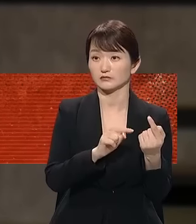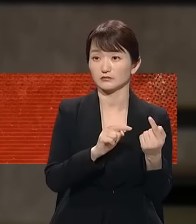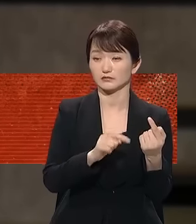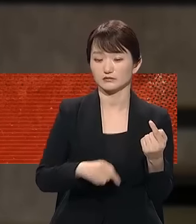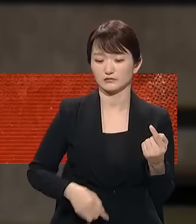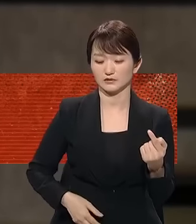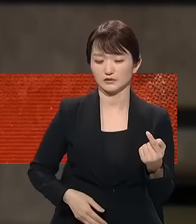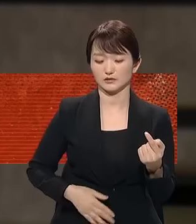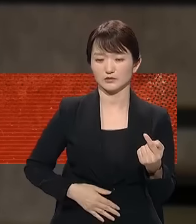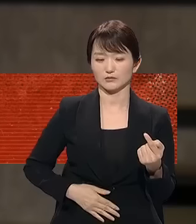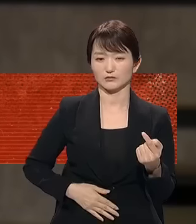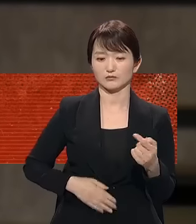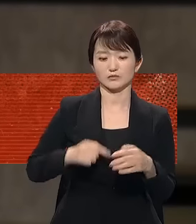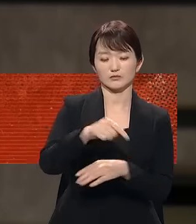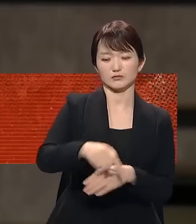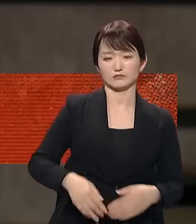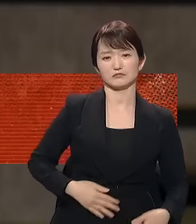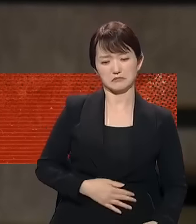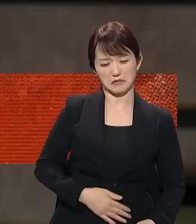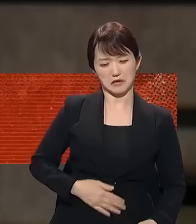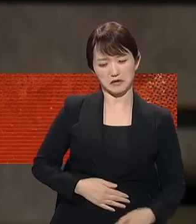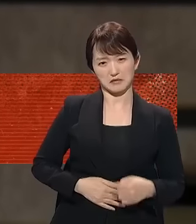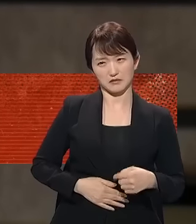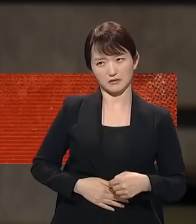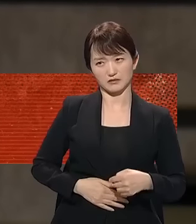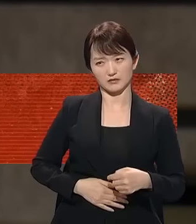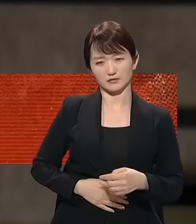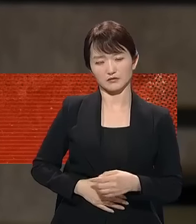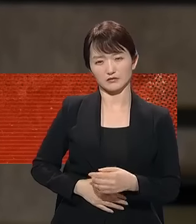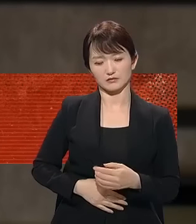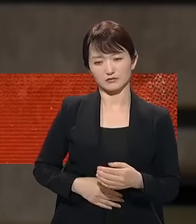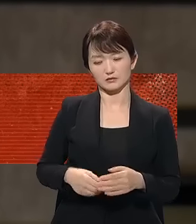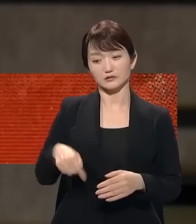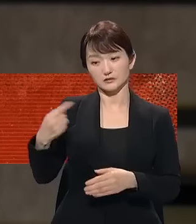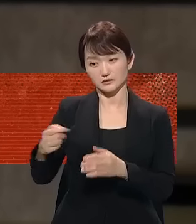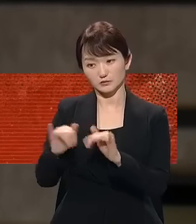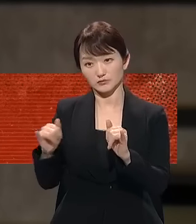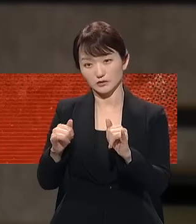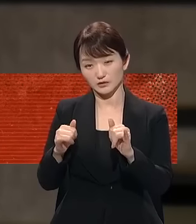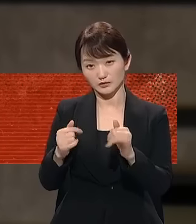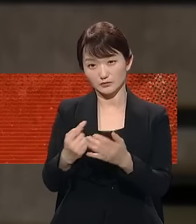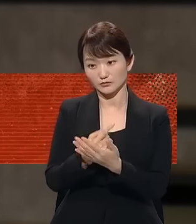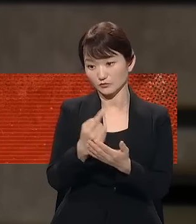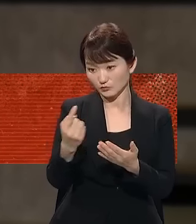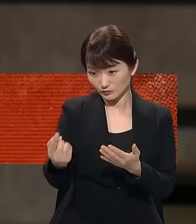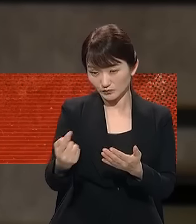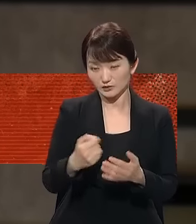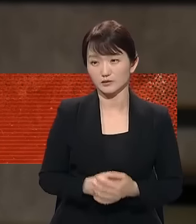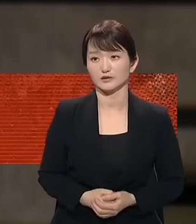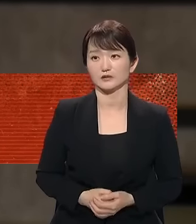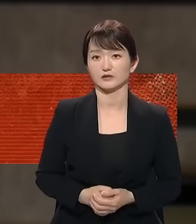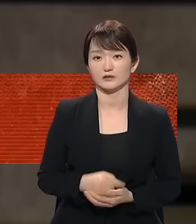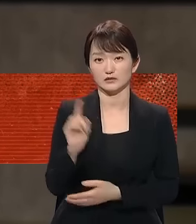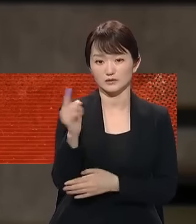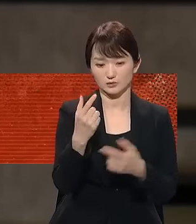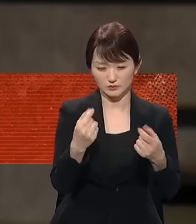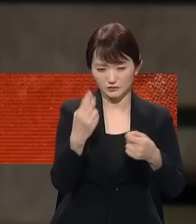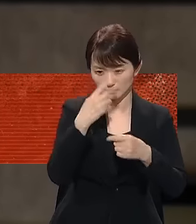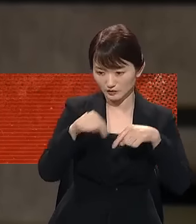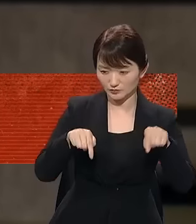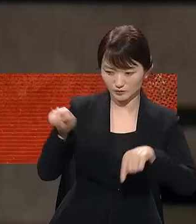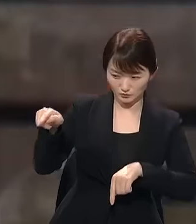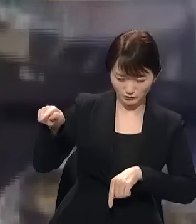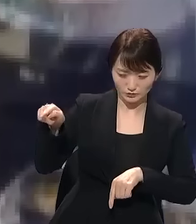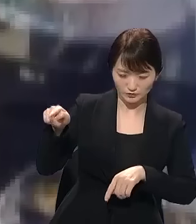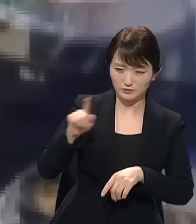배를 갖다가 이렇게 문질문질 이렇게 하니까 또 한 명 나오고 이게 무슨 뭐 야구에서 감독이 지금 뭐 사인 주는 겁니까?